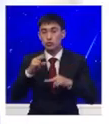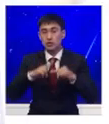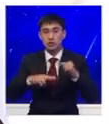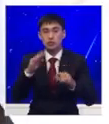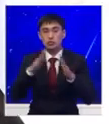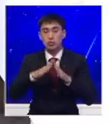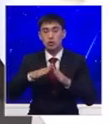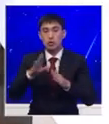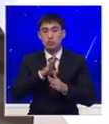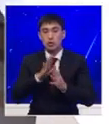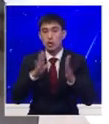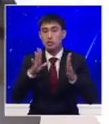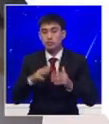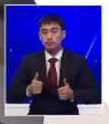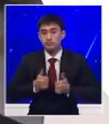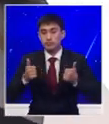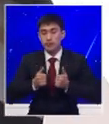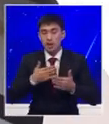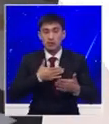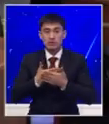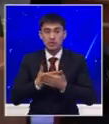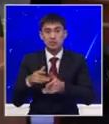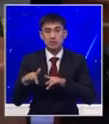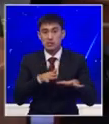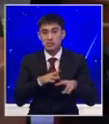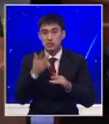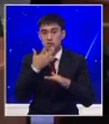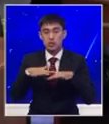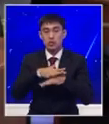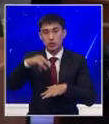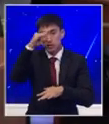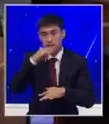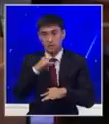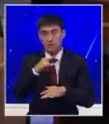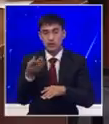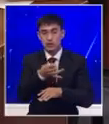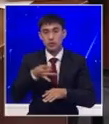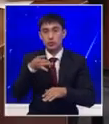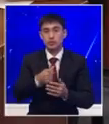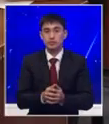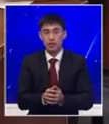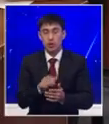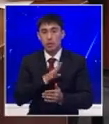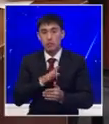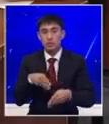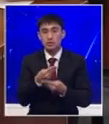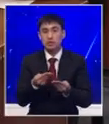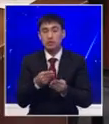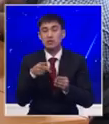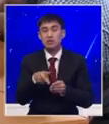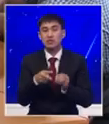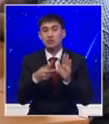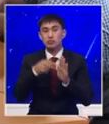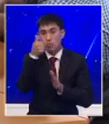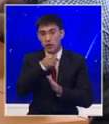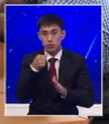Дома дружбы явилось большим импульсом для активизации деятельности Ассамблеи народа Казахстана в нашем регионе. Он был сдан в эксплуатацию в